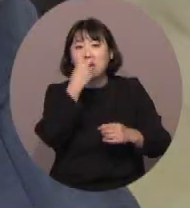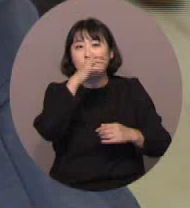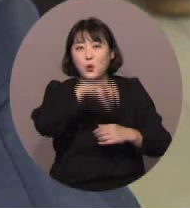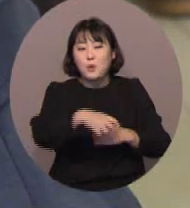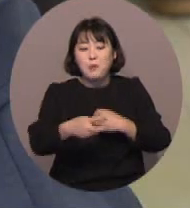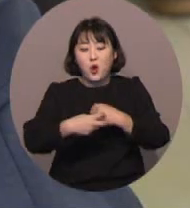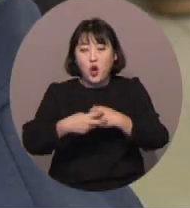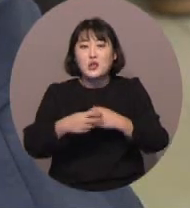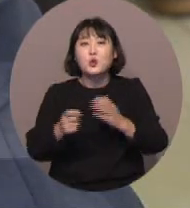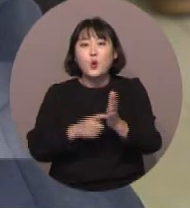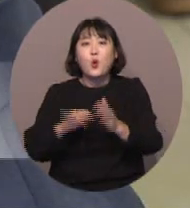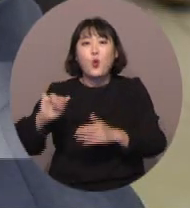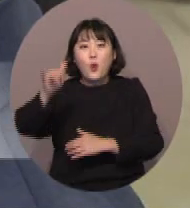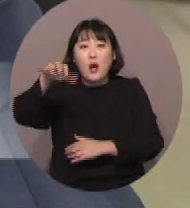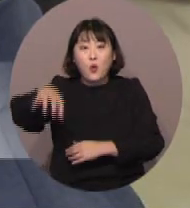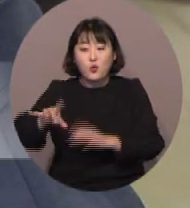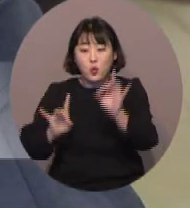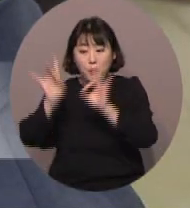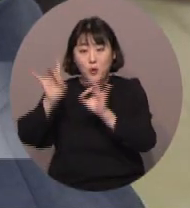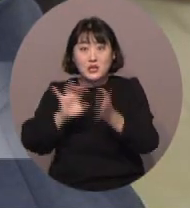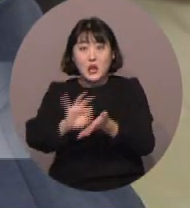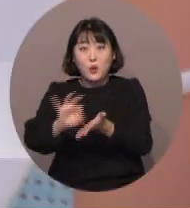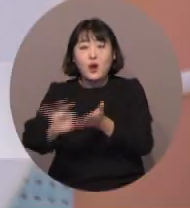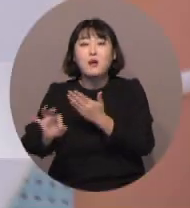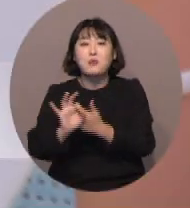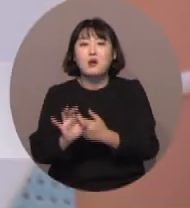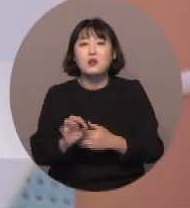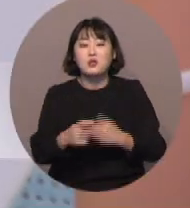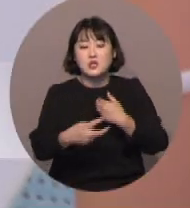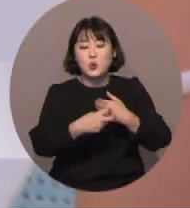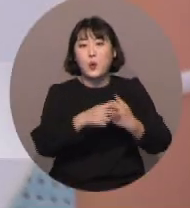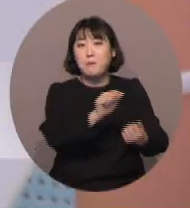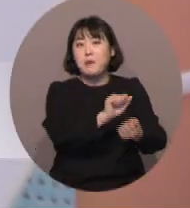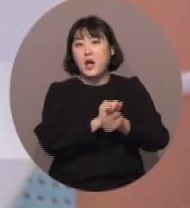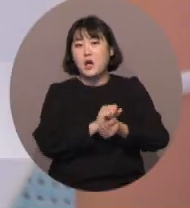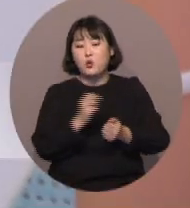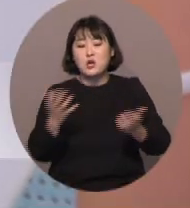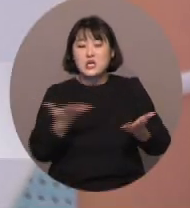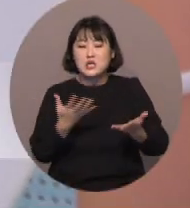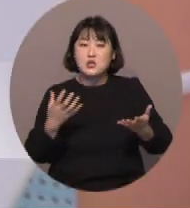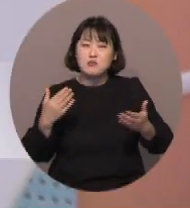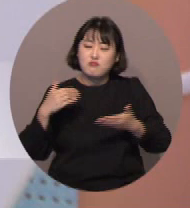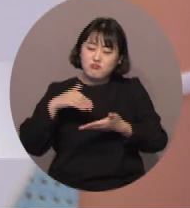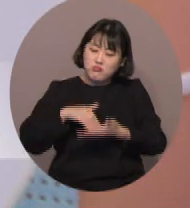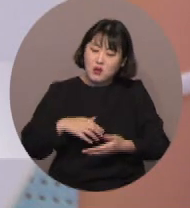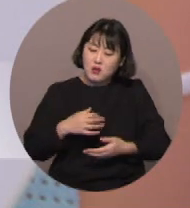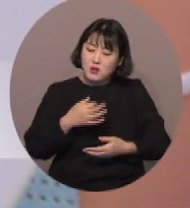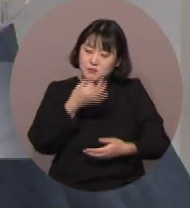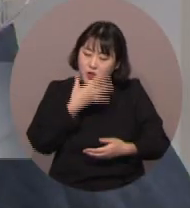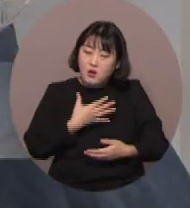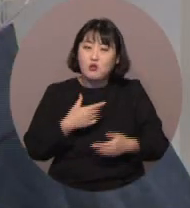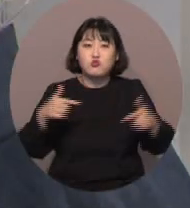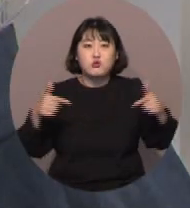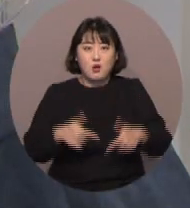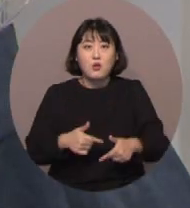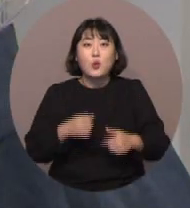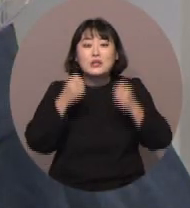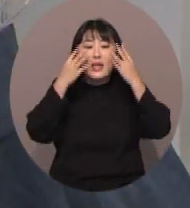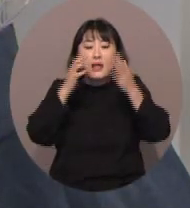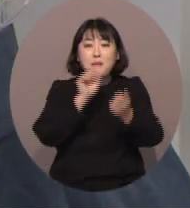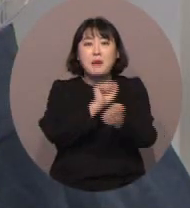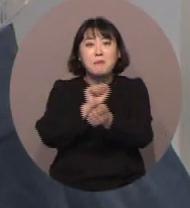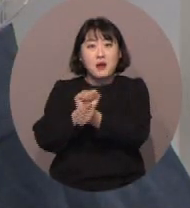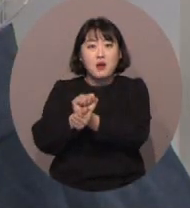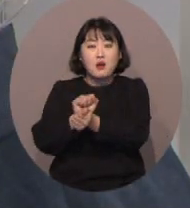공항 등에서이 로봇을 운영하면 의료진의 2차 감염과 업무 부담을 줄이고 신변종 감염병에